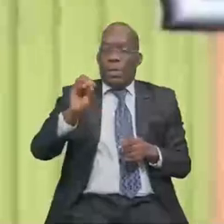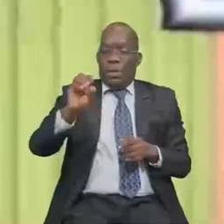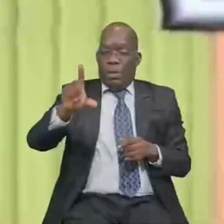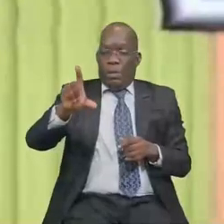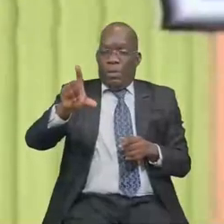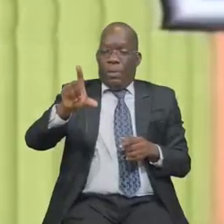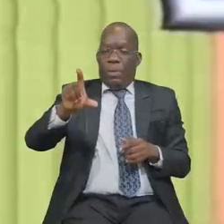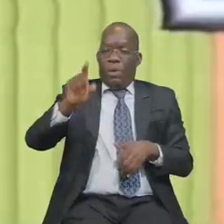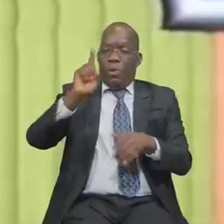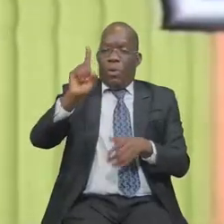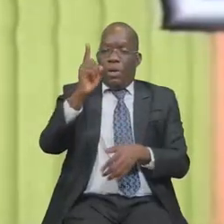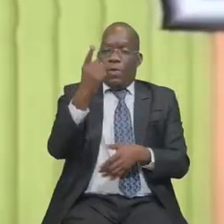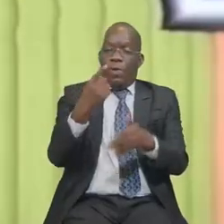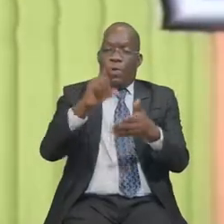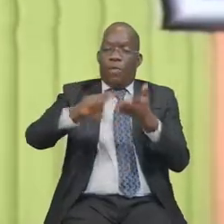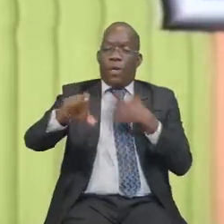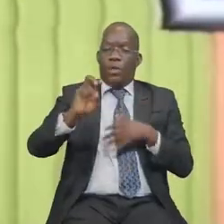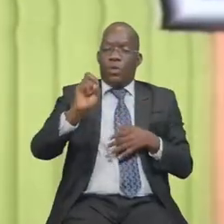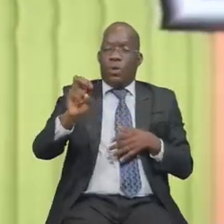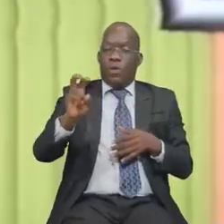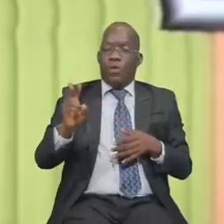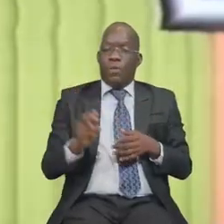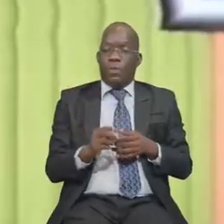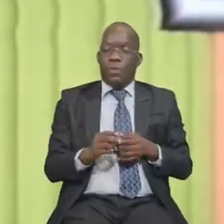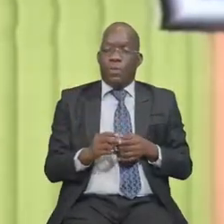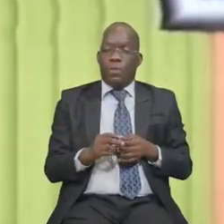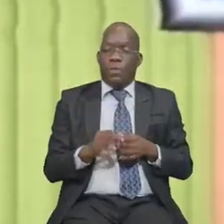Verset 12, Colossiens 1, 12.